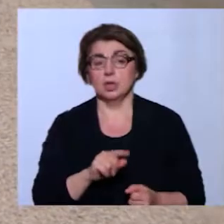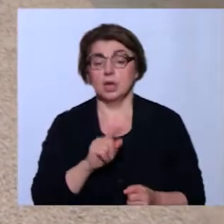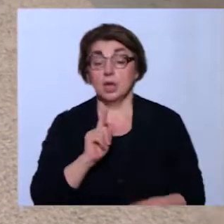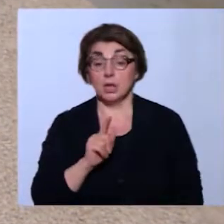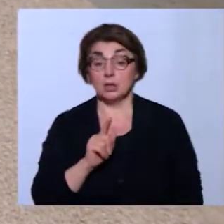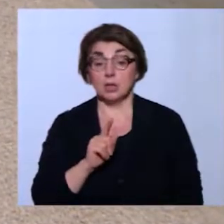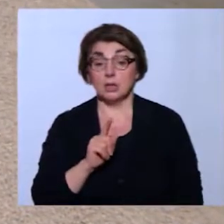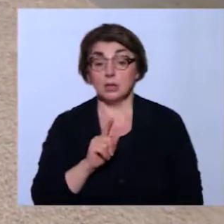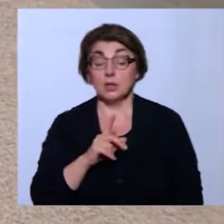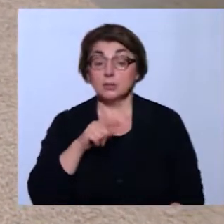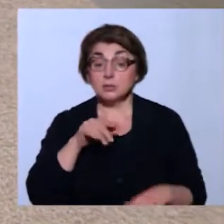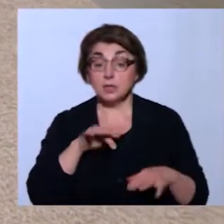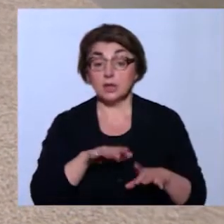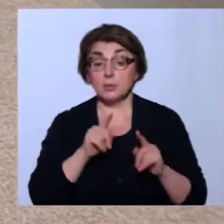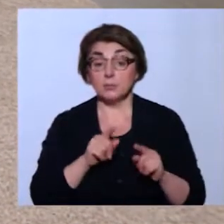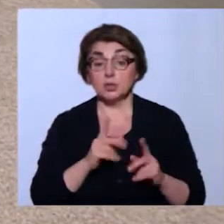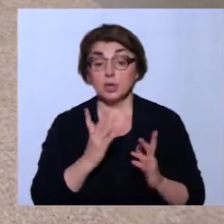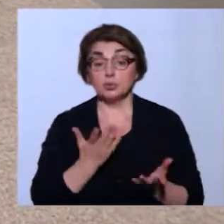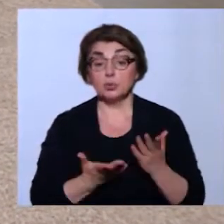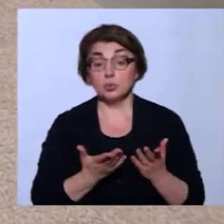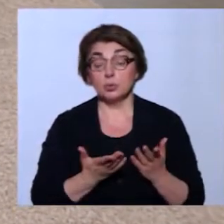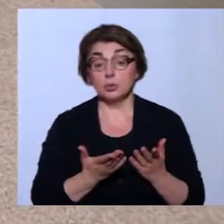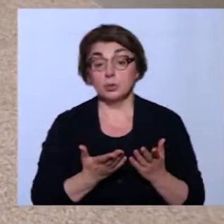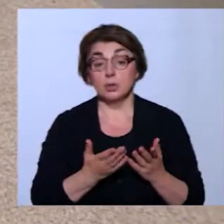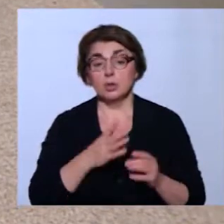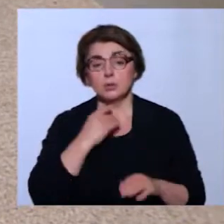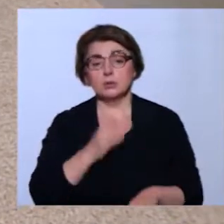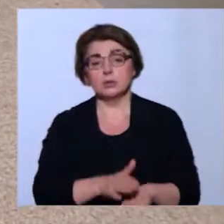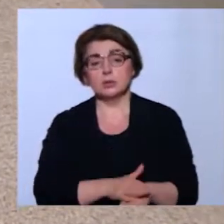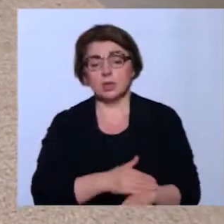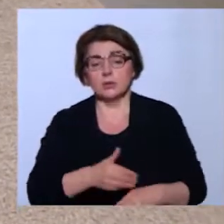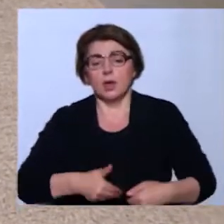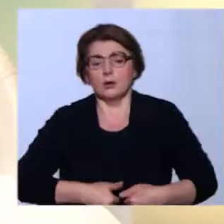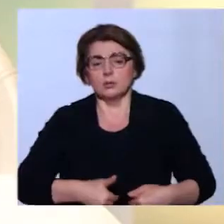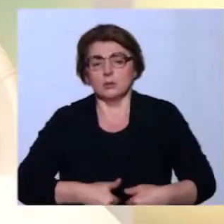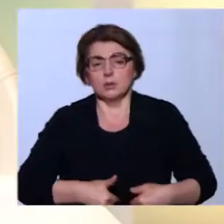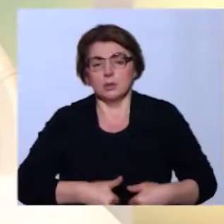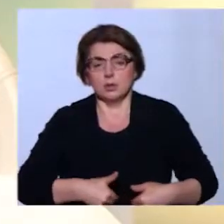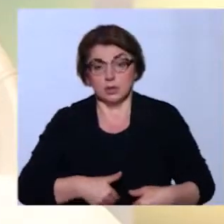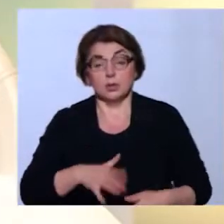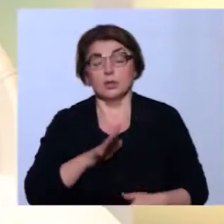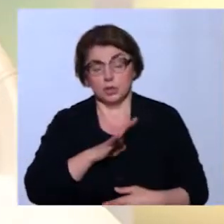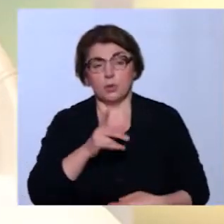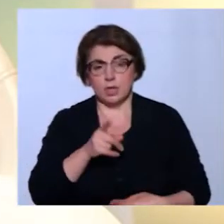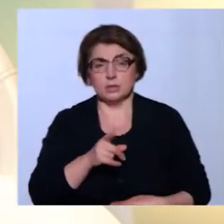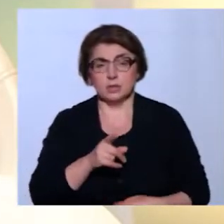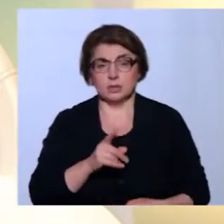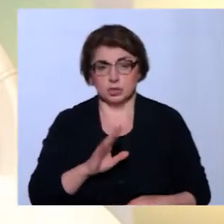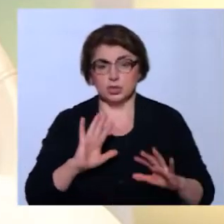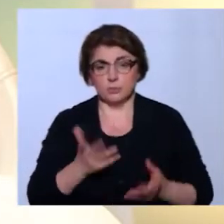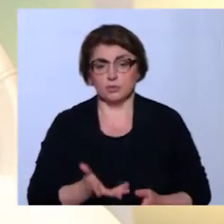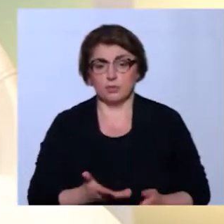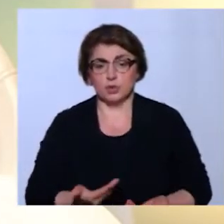Ეხლა საქმე იმაშია, რომ თუ დაუშვათ დიდხანს იშიმშილებ, ალბათ ქონია ასეთი